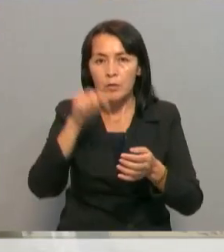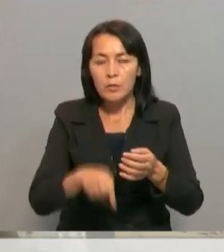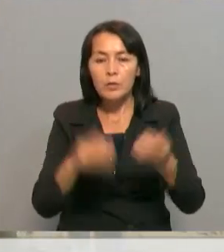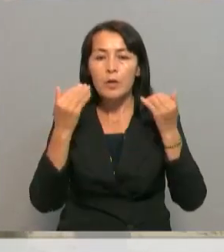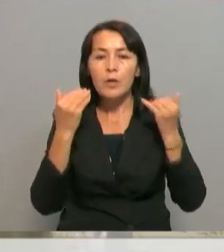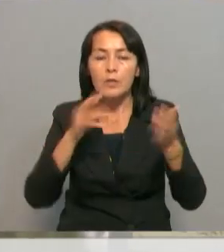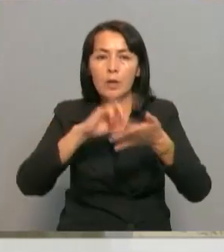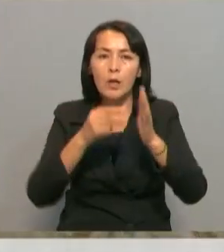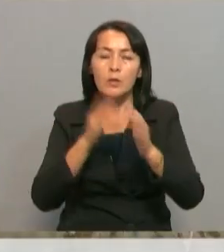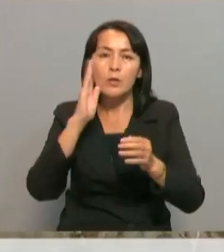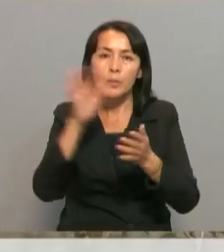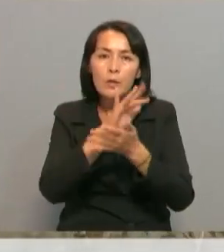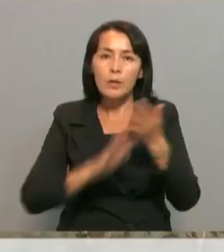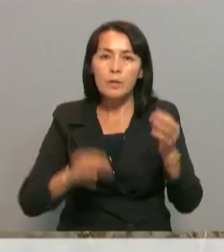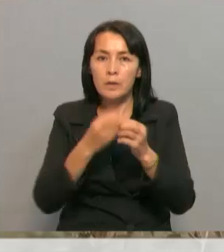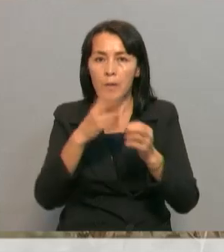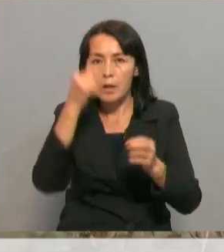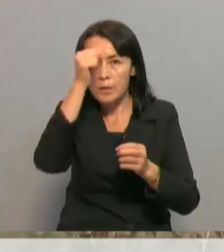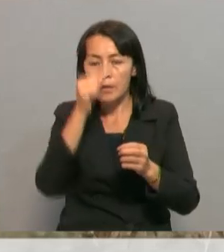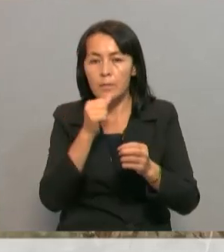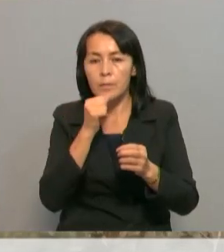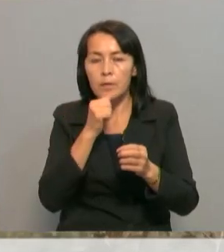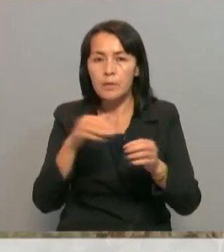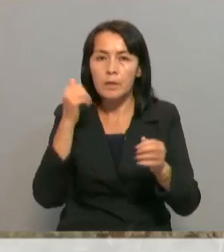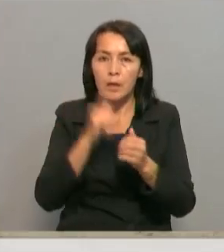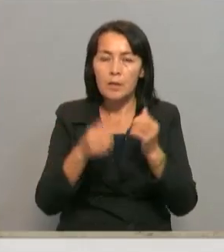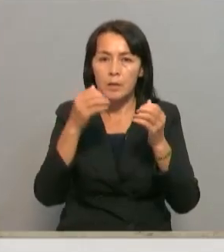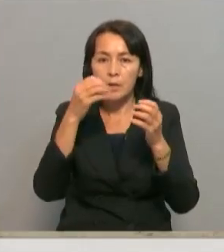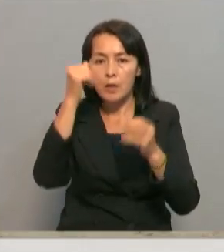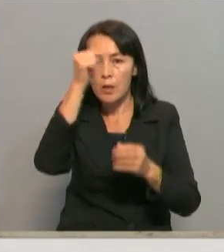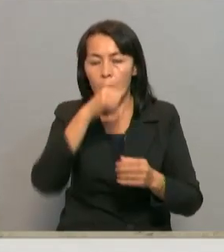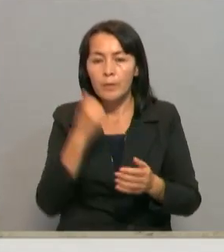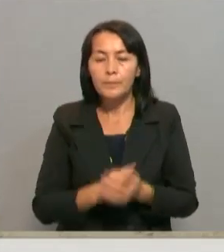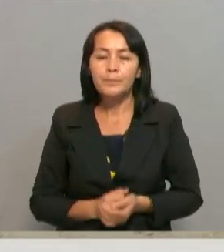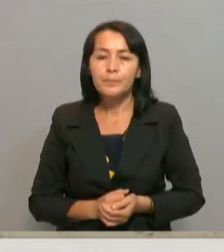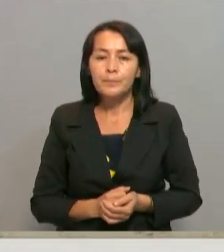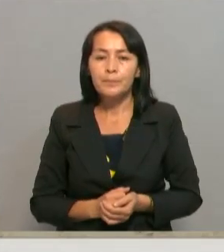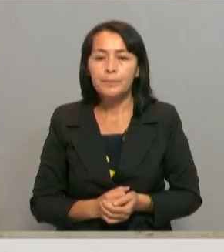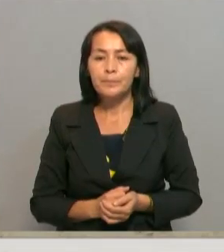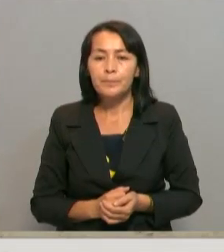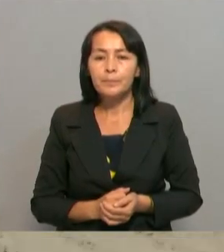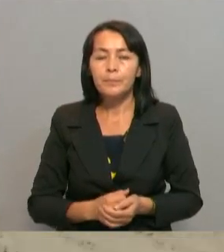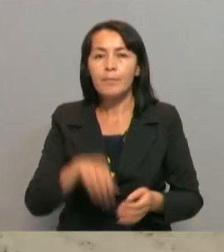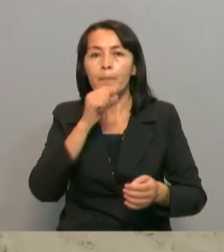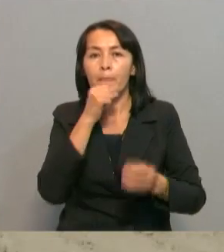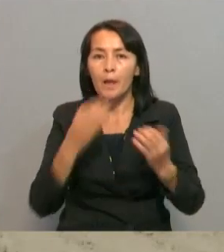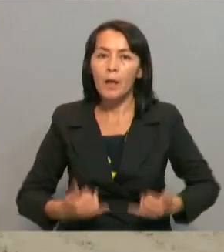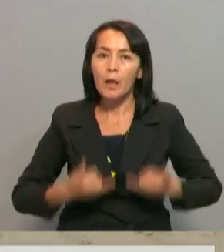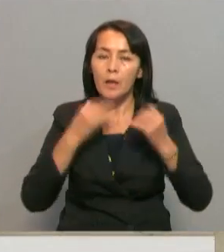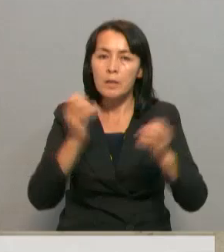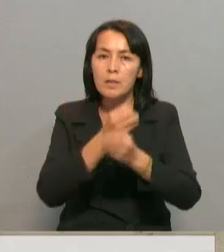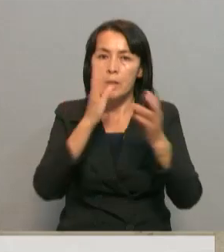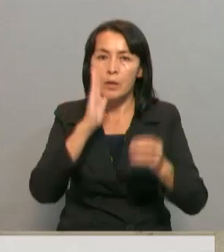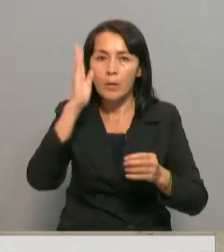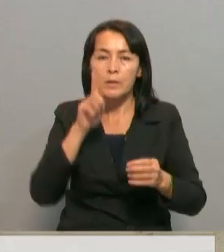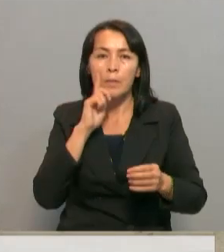значимый проект будет продолжаться 12 месяцев и станет привычным делом ветераны желают светлого будущего